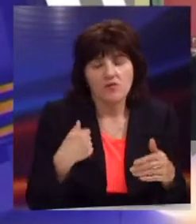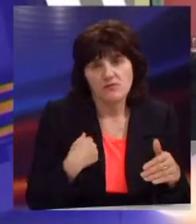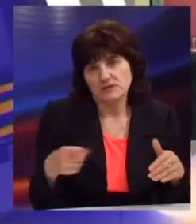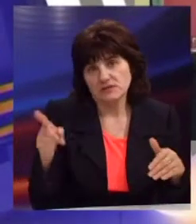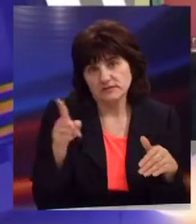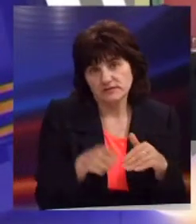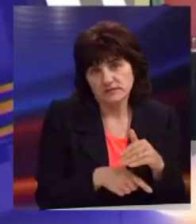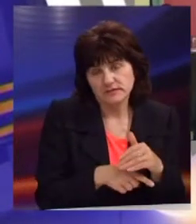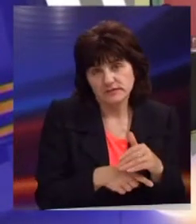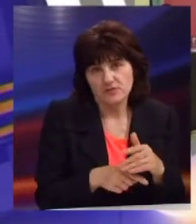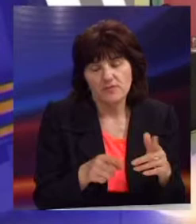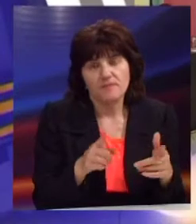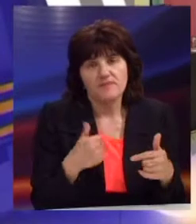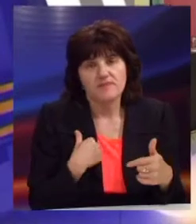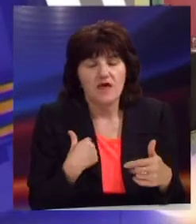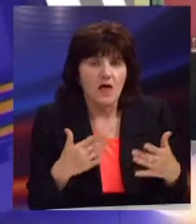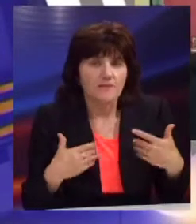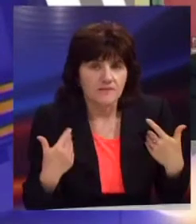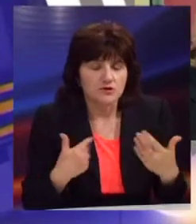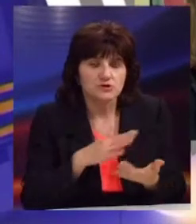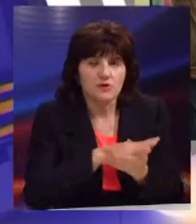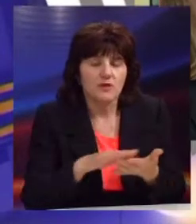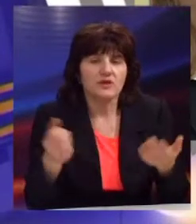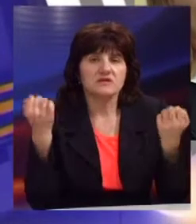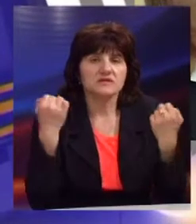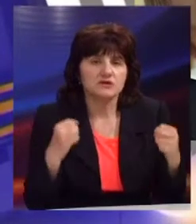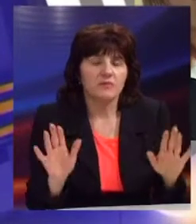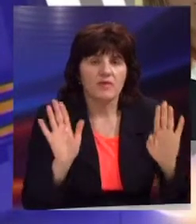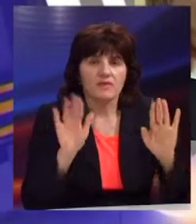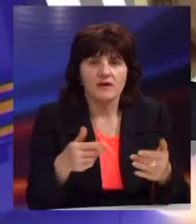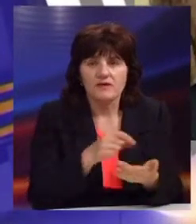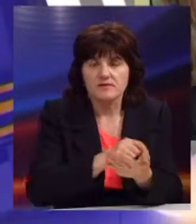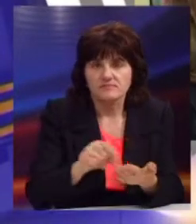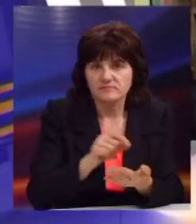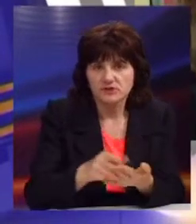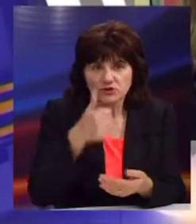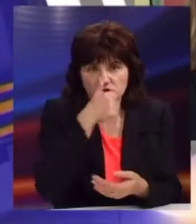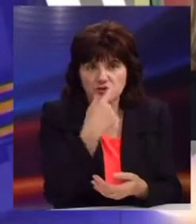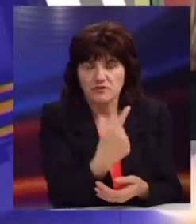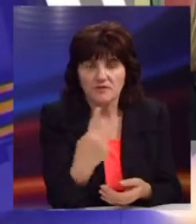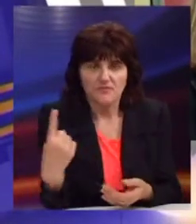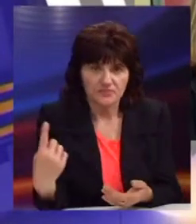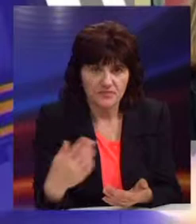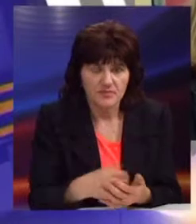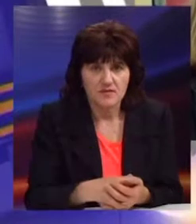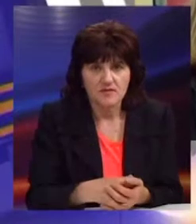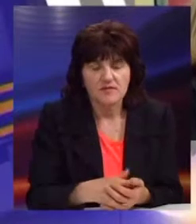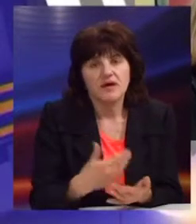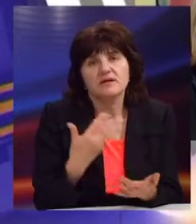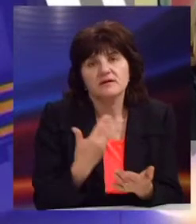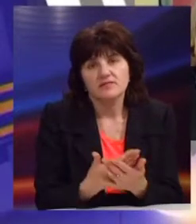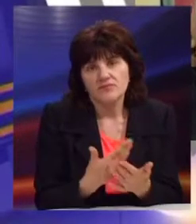tako, podrazumevamo da je to nešto što nije povoljno po one koji su odgovorni za to. Prema